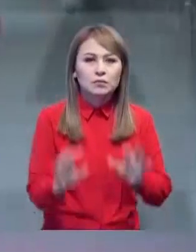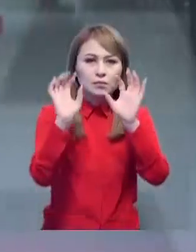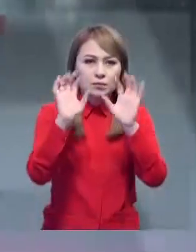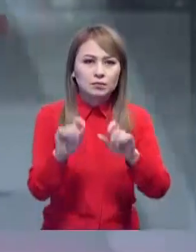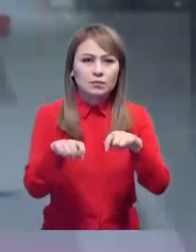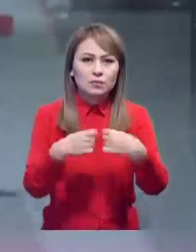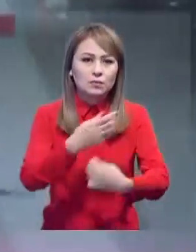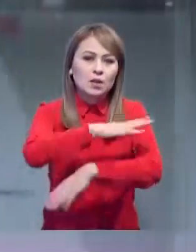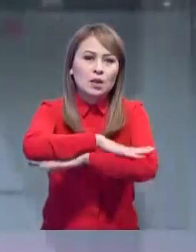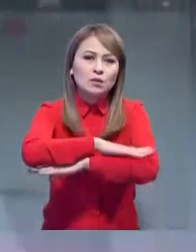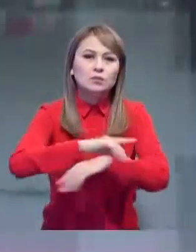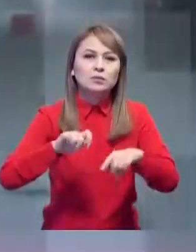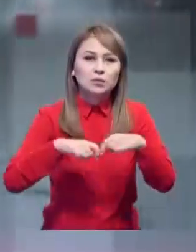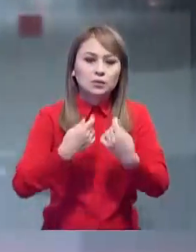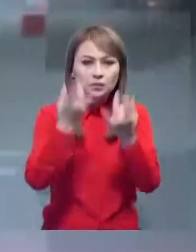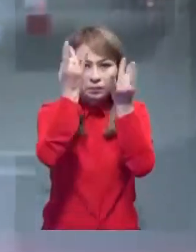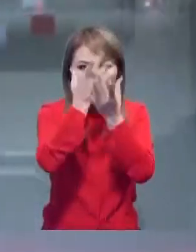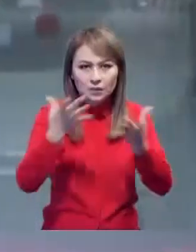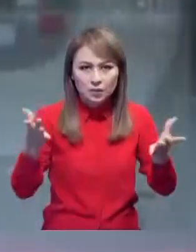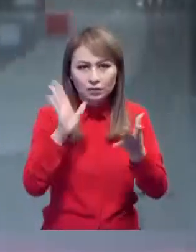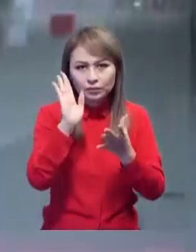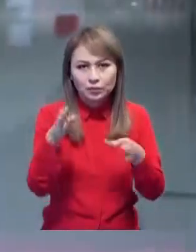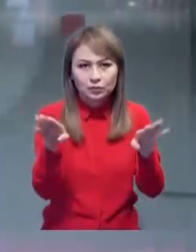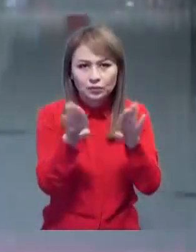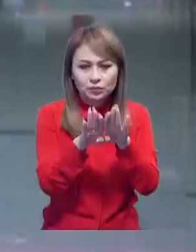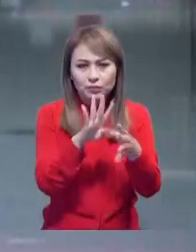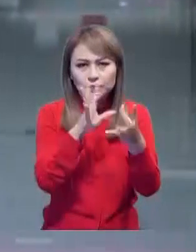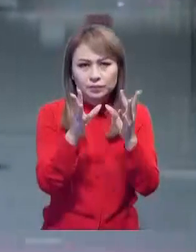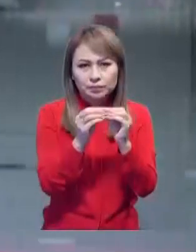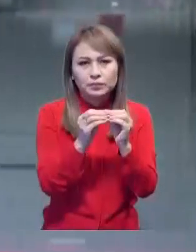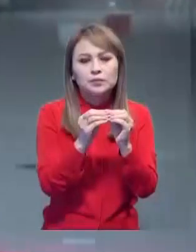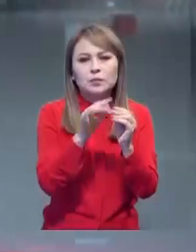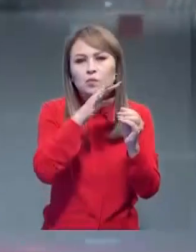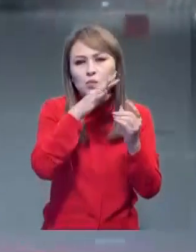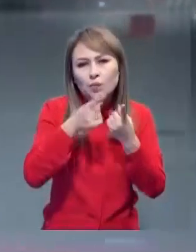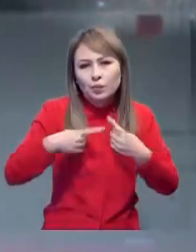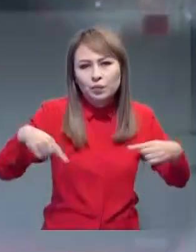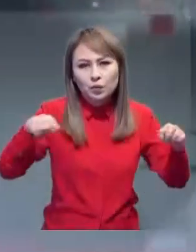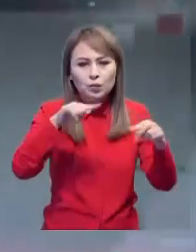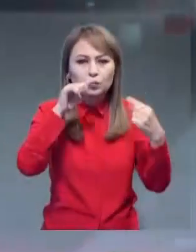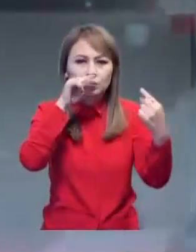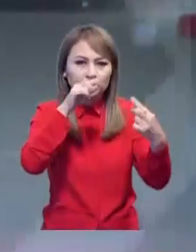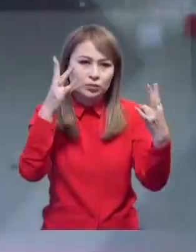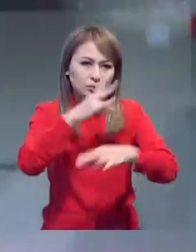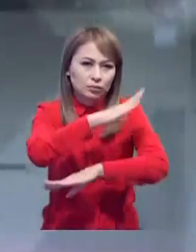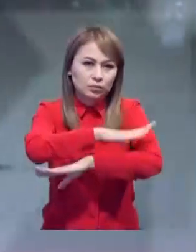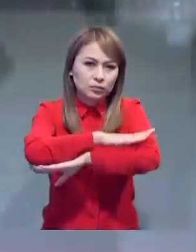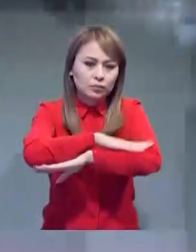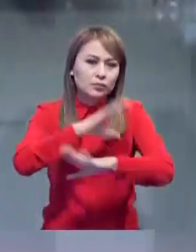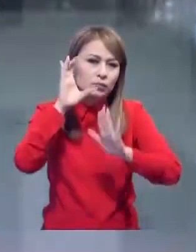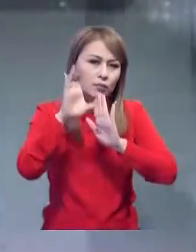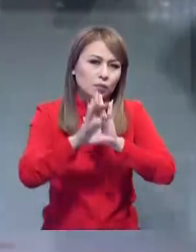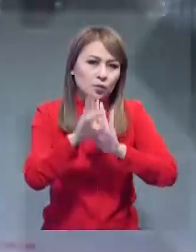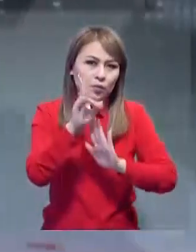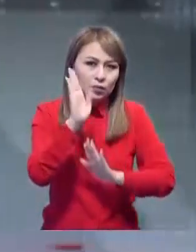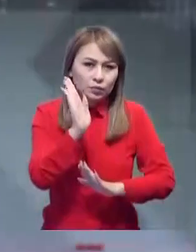Заңсыздық, тәртіпсіздік, мәдениетсіздік елді жарға жығады. Мұндай жағымсыз үрдіске бүкіл қоғам болып қарсы тұруымыз керек. Ал тәртіпке бағынған